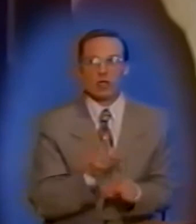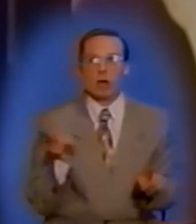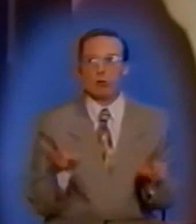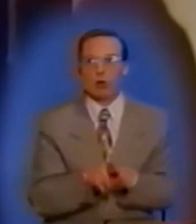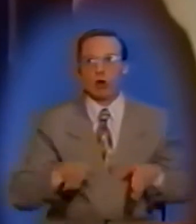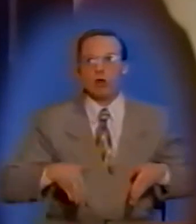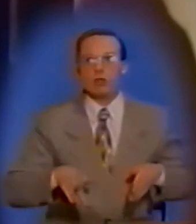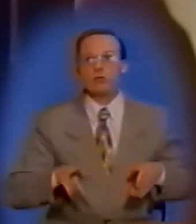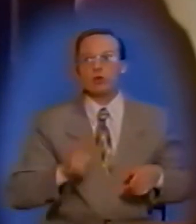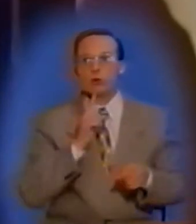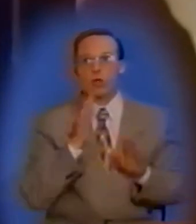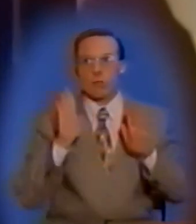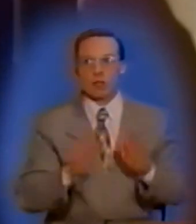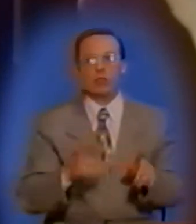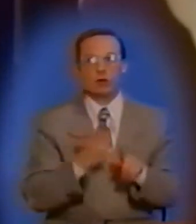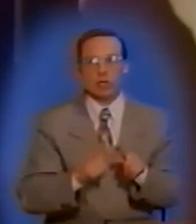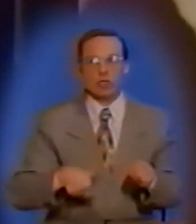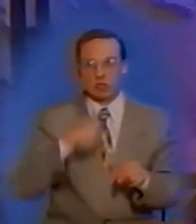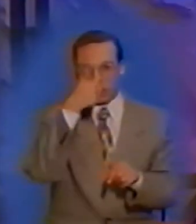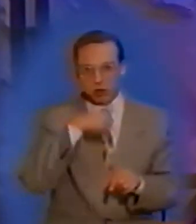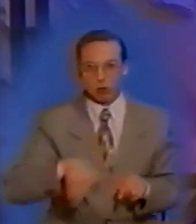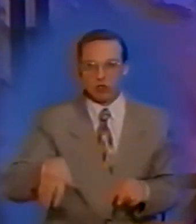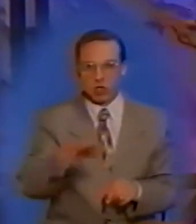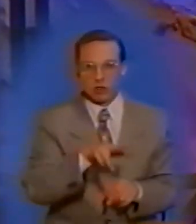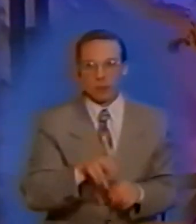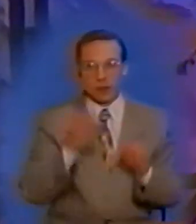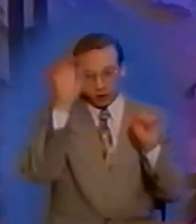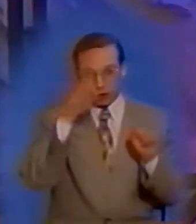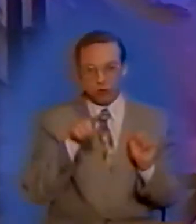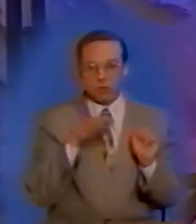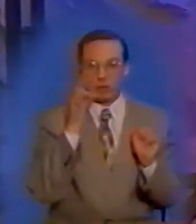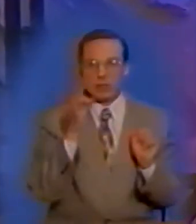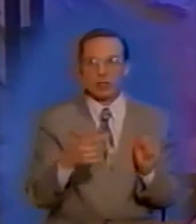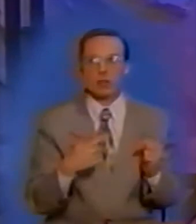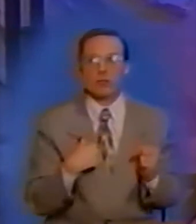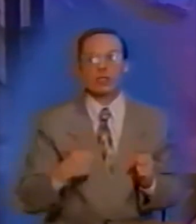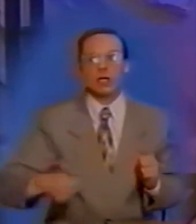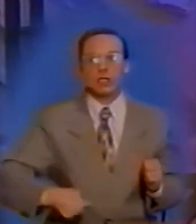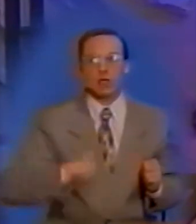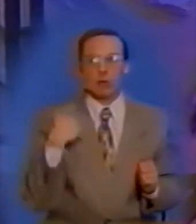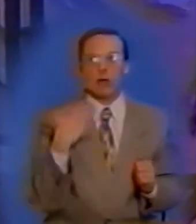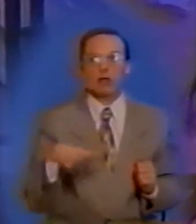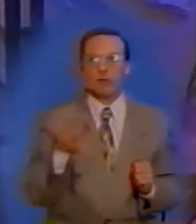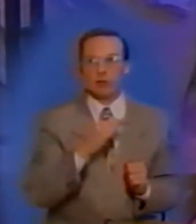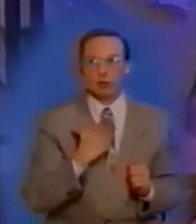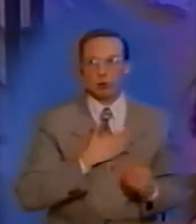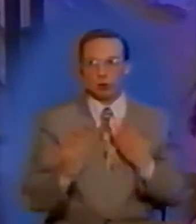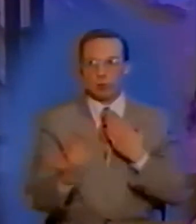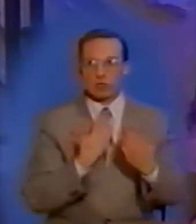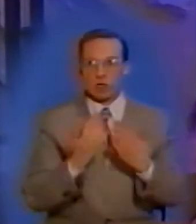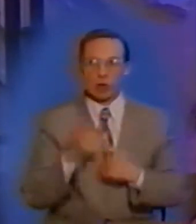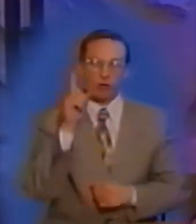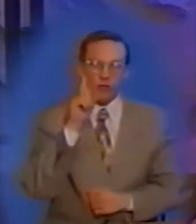tokią keblią padėtį, dėl to aš negaliu išeiti. Galim pasakyti, kad mes gerbėme visų mūsų pašnekovų